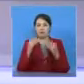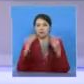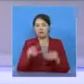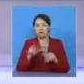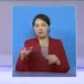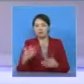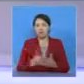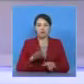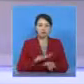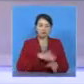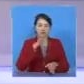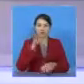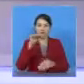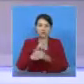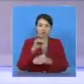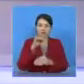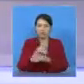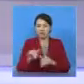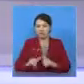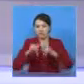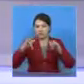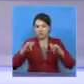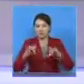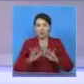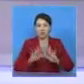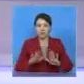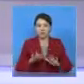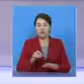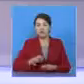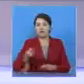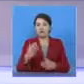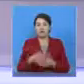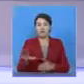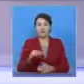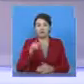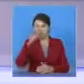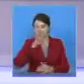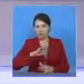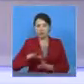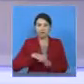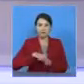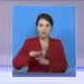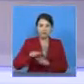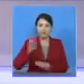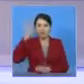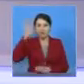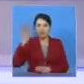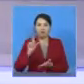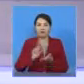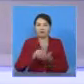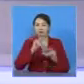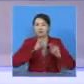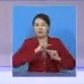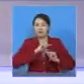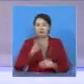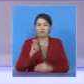которые долгие годы вносят свой вклад в развитие не только отдельного региона, но и всей страны в целом. Известному ветерану труда